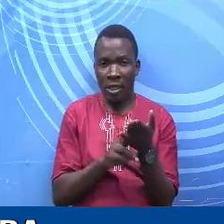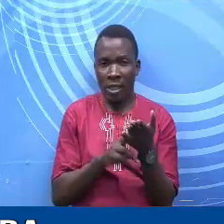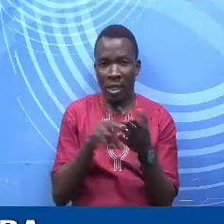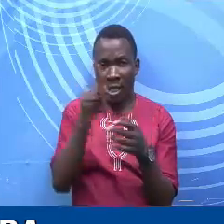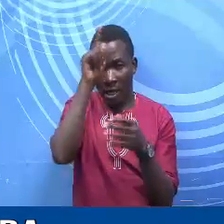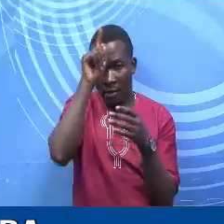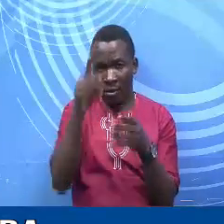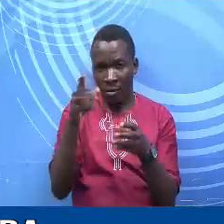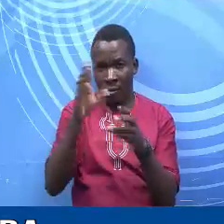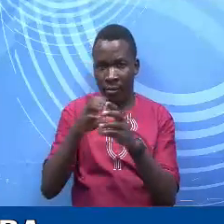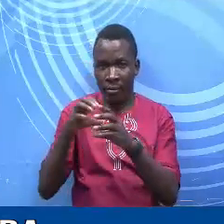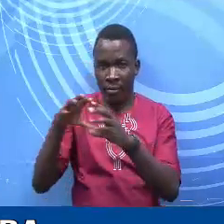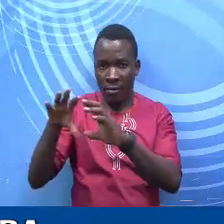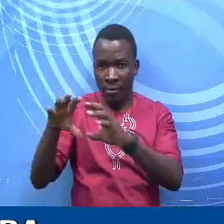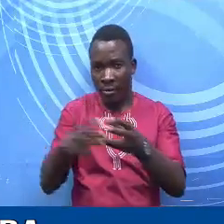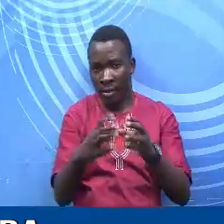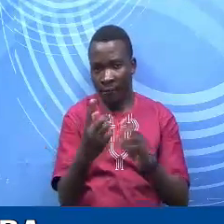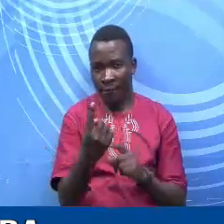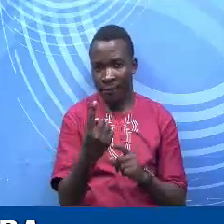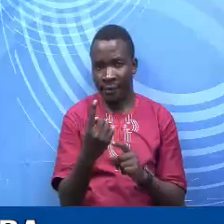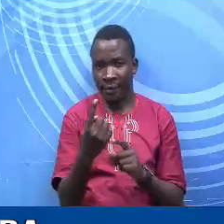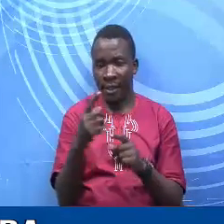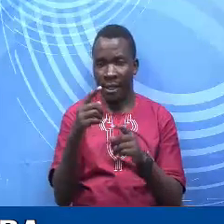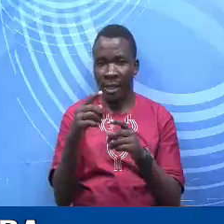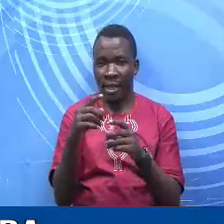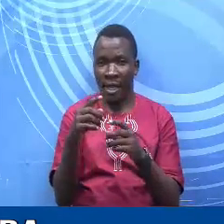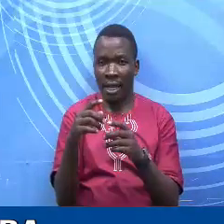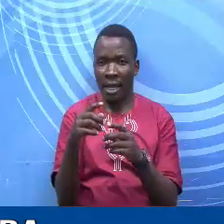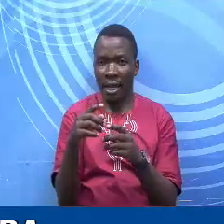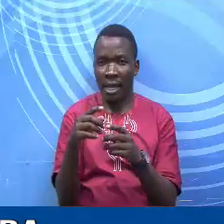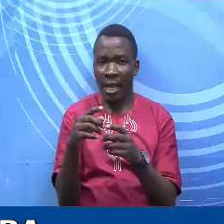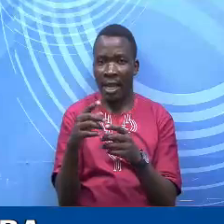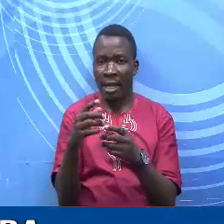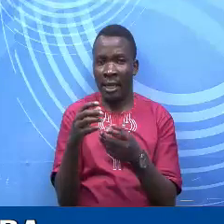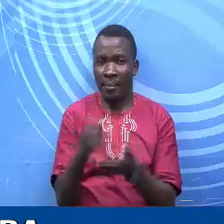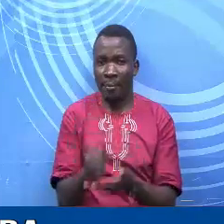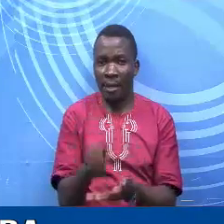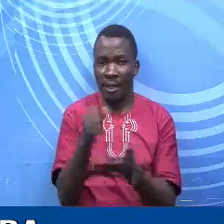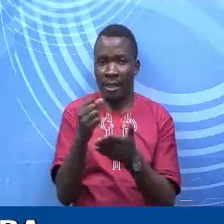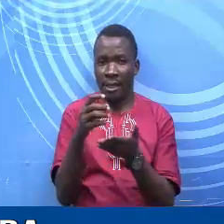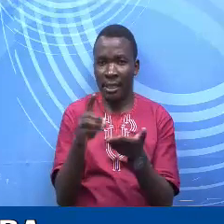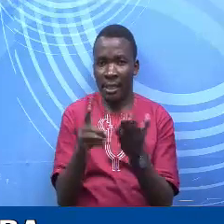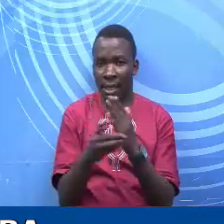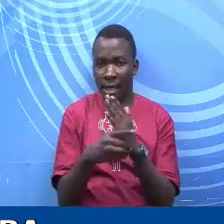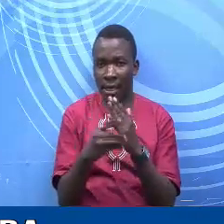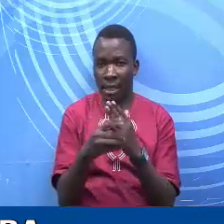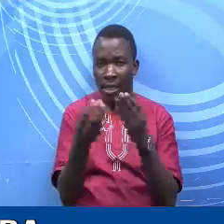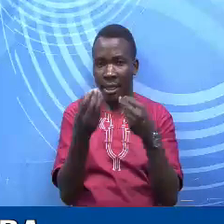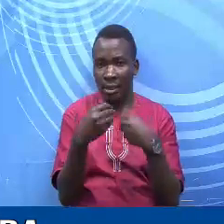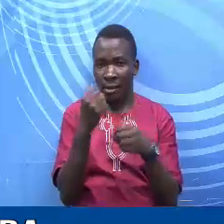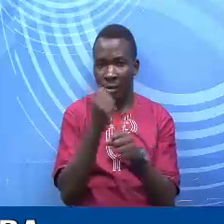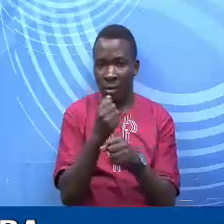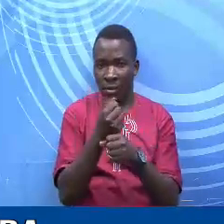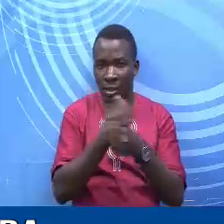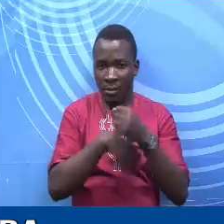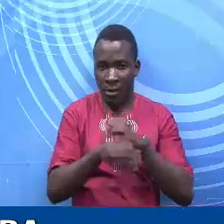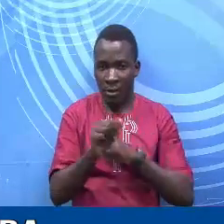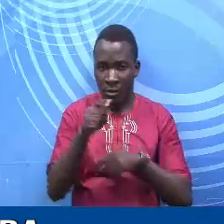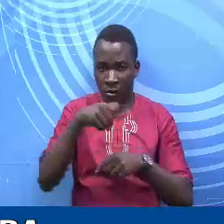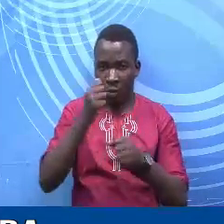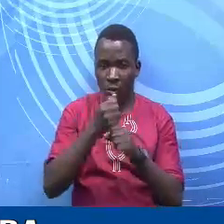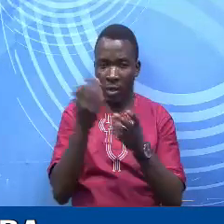cya mbere. Kuvuga ngo ni kati wani na amafaranga y'ingengo y'imari akareka duha tugakora ibikorwa. Ni ukuvuga ngo umuturage icyo twebwe dukora nta